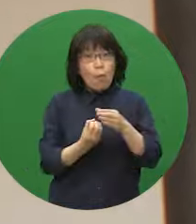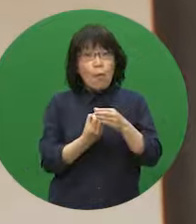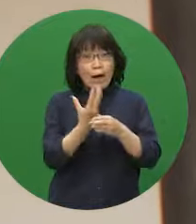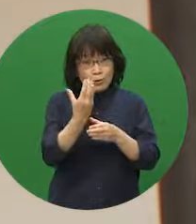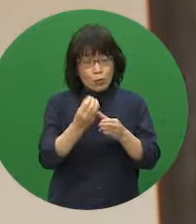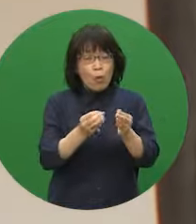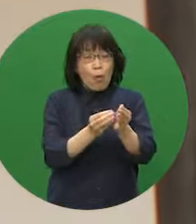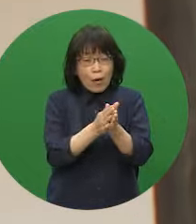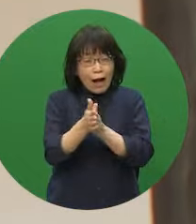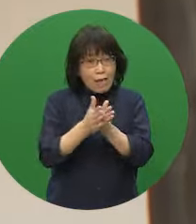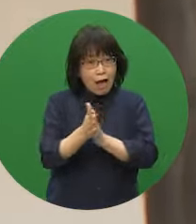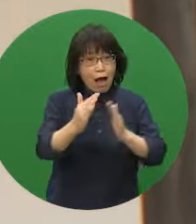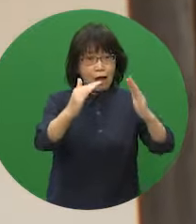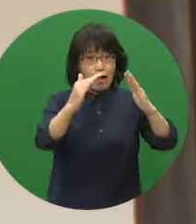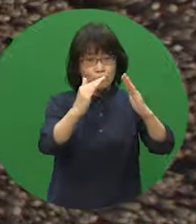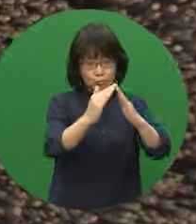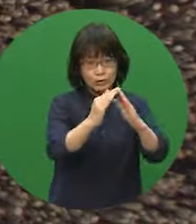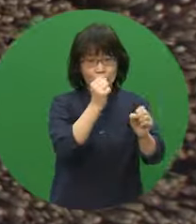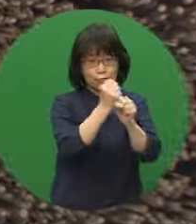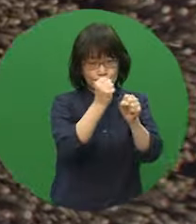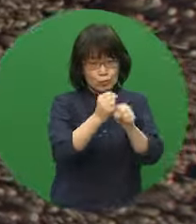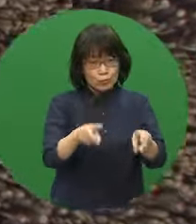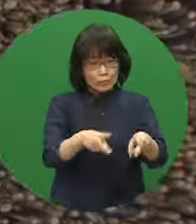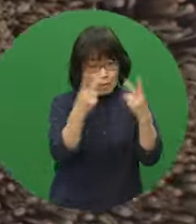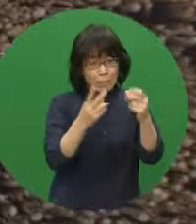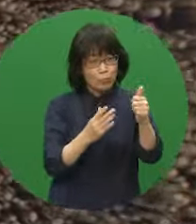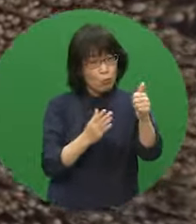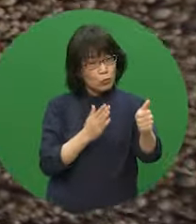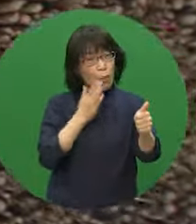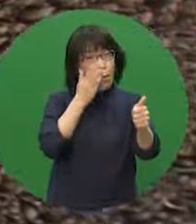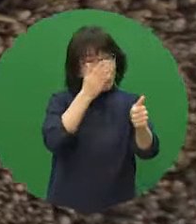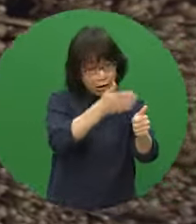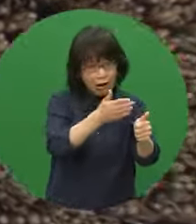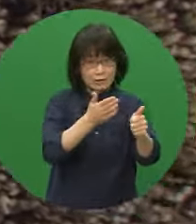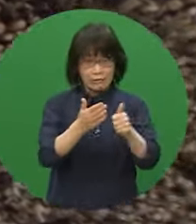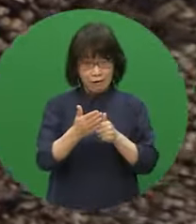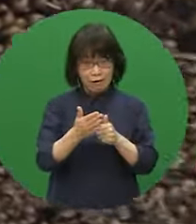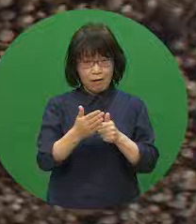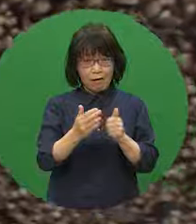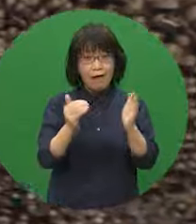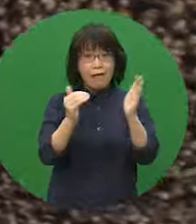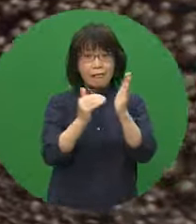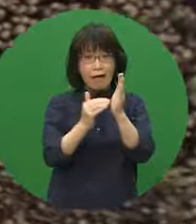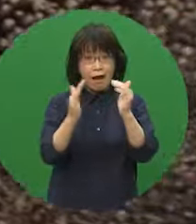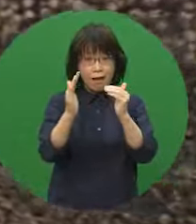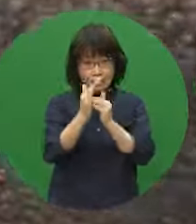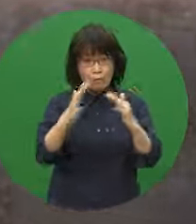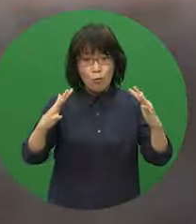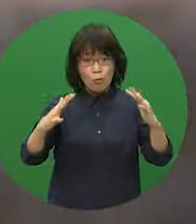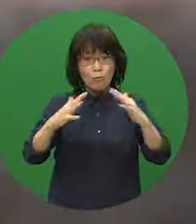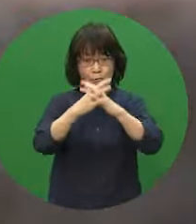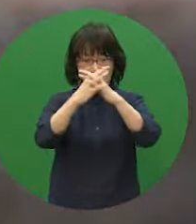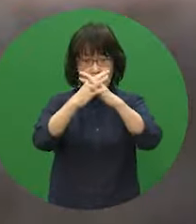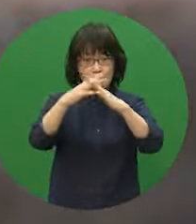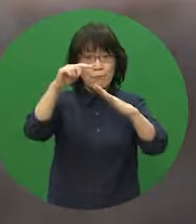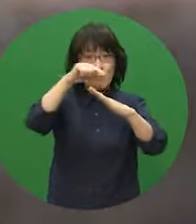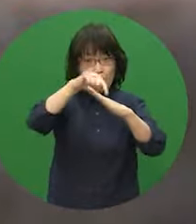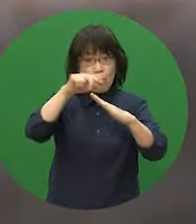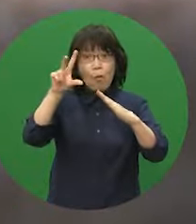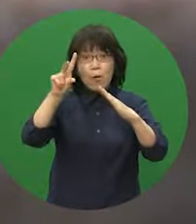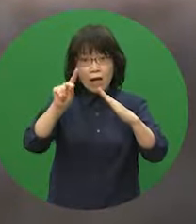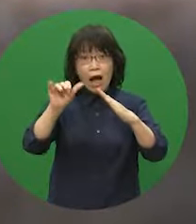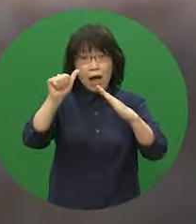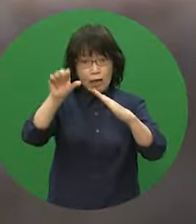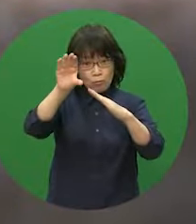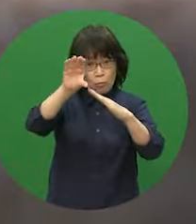職人さんに今回お願いして、もう屋根のこの下の竹からですね、この厚いかや、そして胸の上まで大き